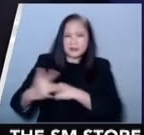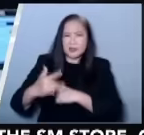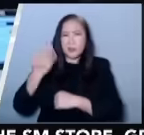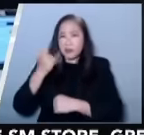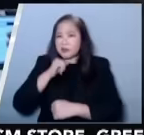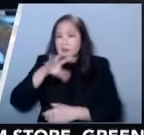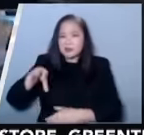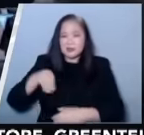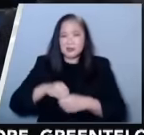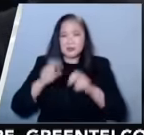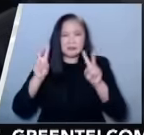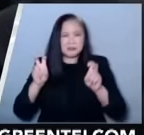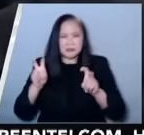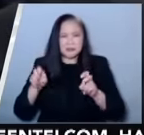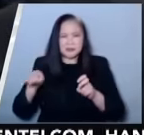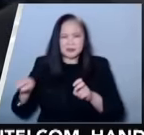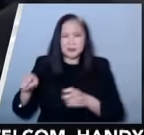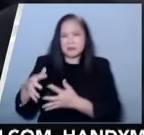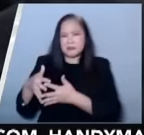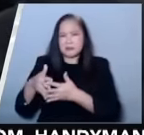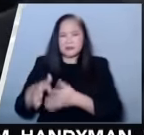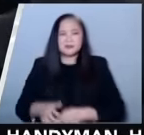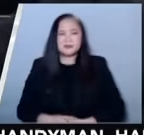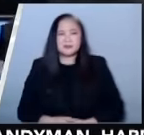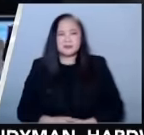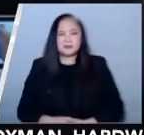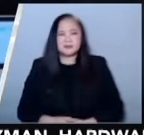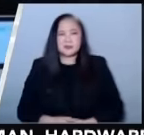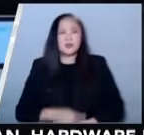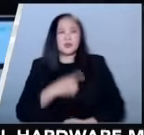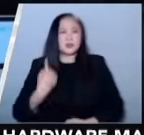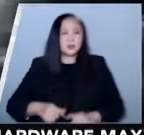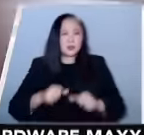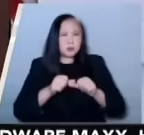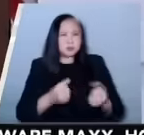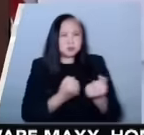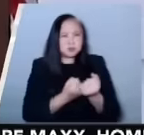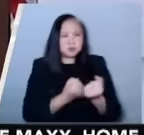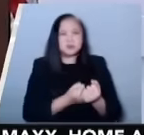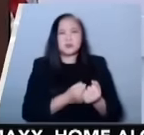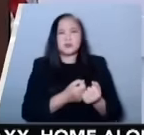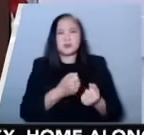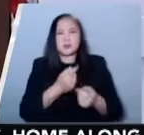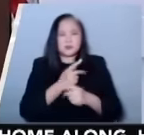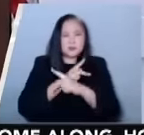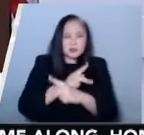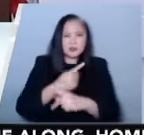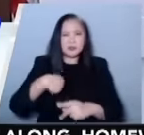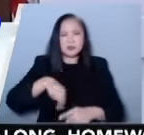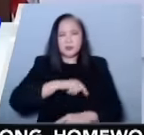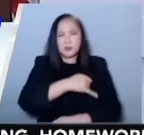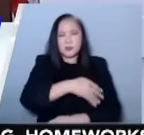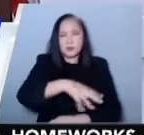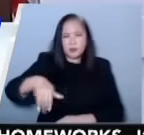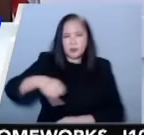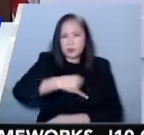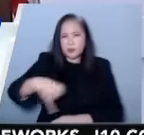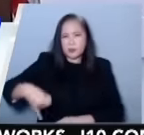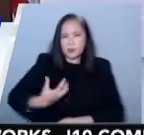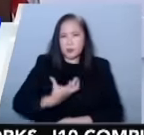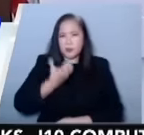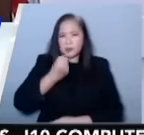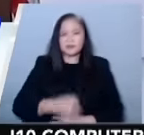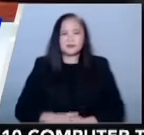Amerika. Patuloy raw na ipagtatanggol ng China ang soberanya nito at mga interes. Gayunman, giit ni na Blinken at Manalo,